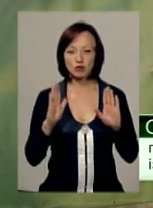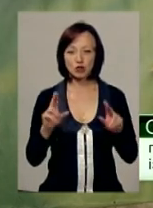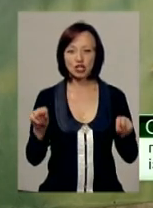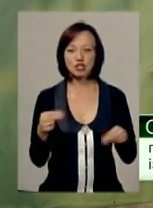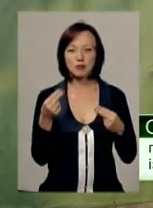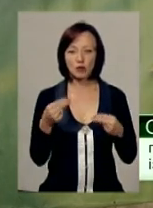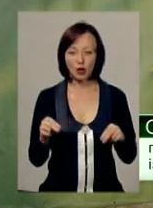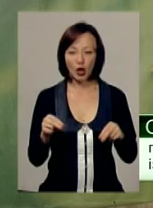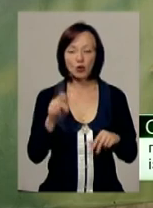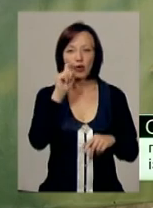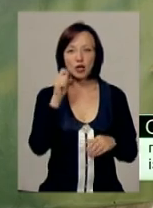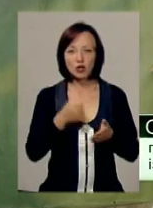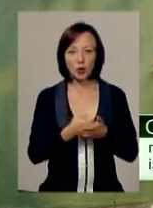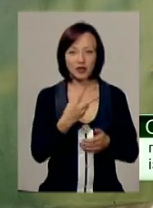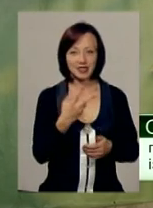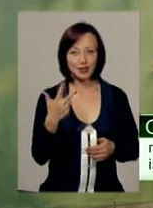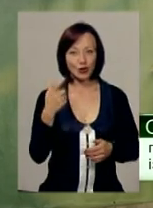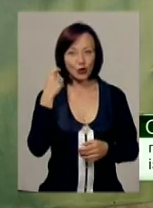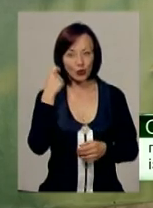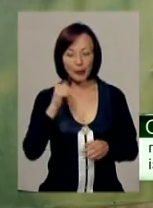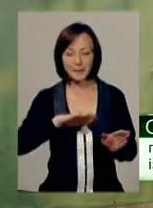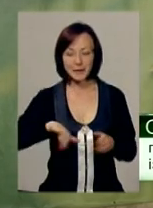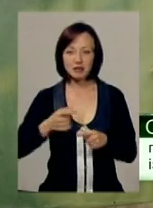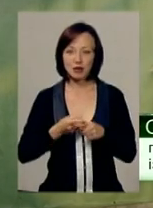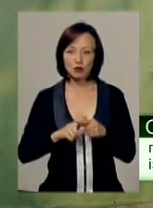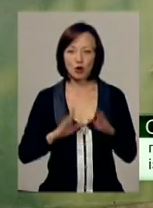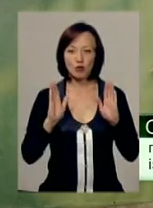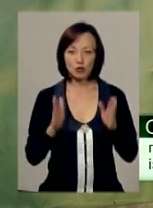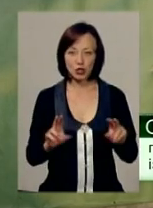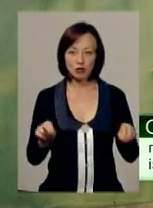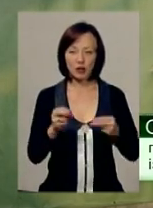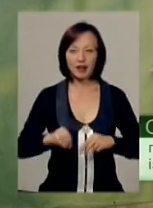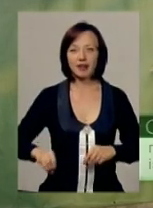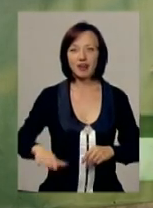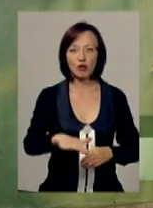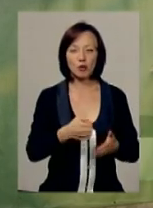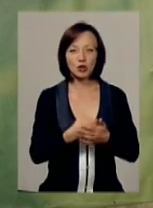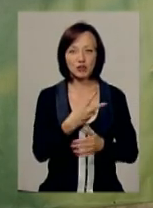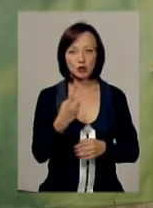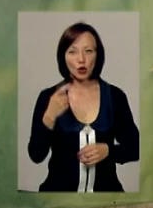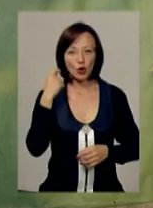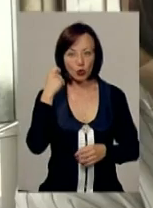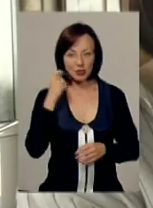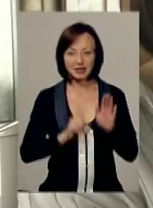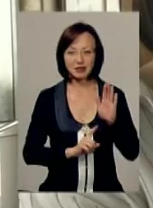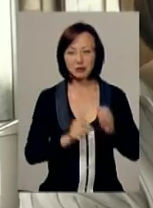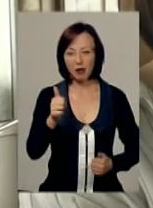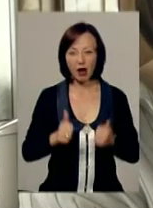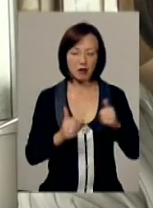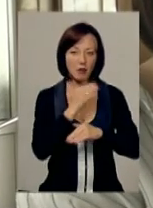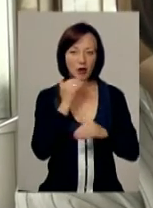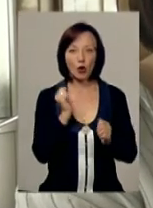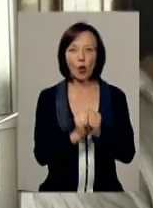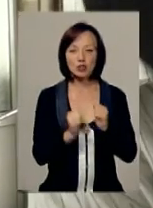до 23 років і після цього вже буде чемпіонат Європи до 21 року, стартів багато. Звісно,